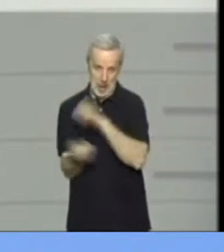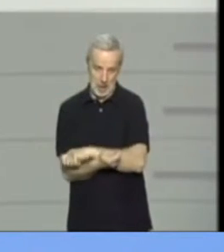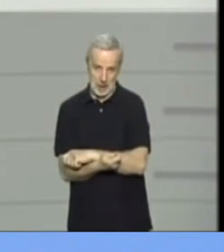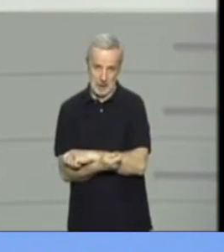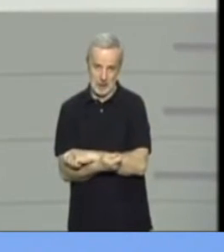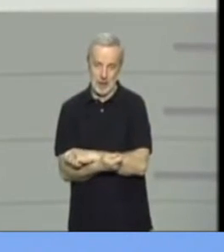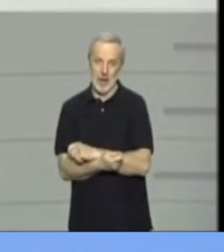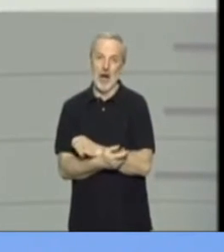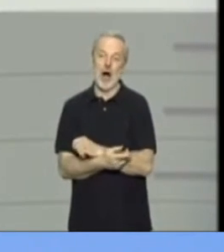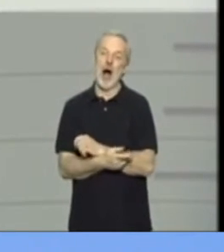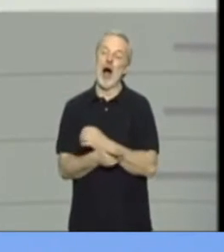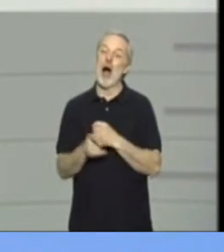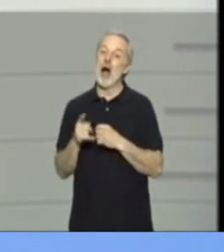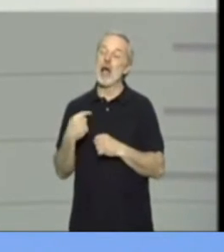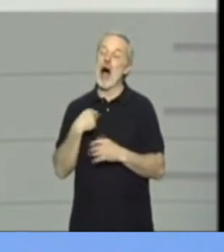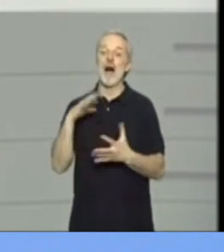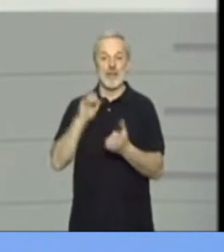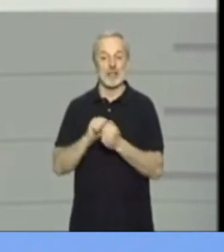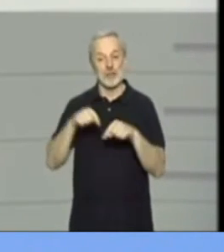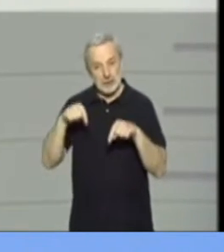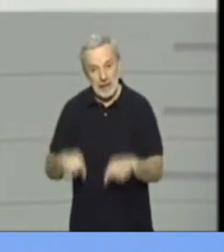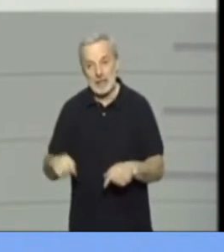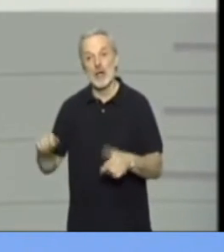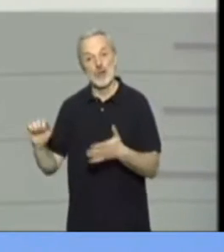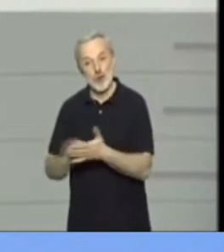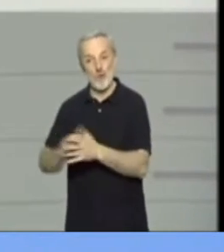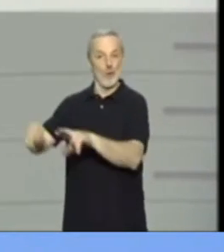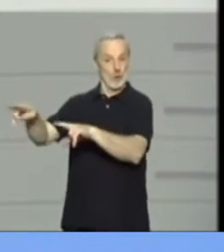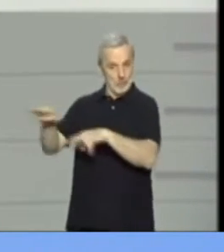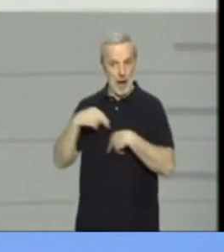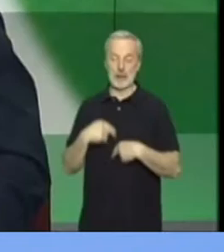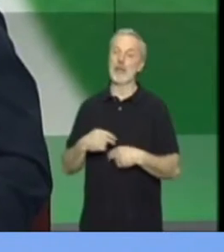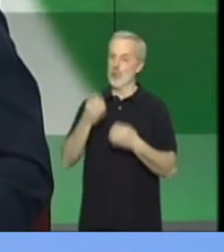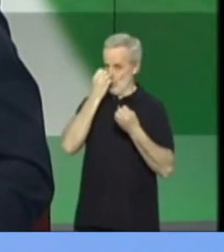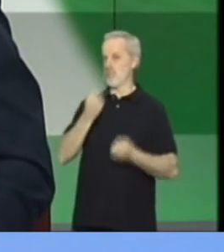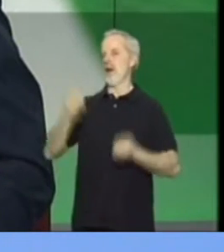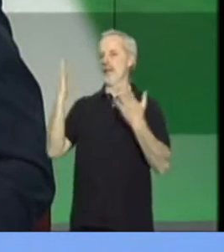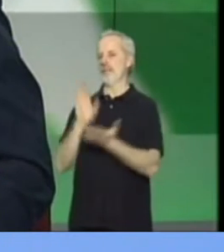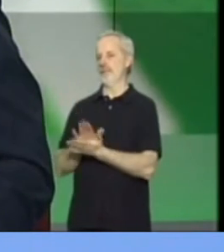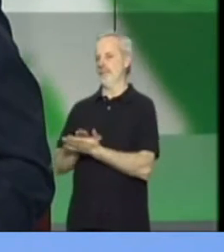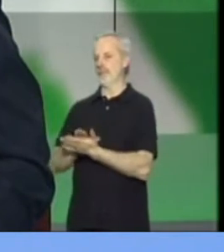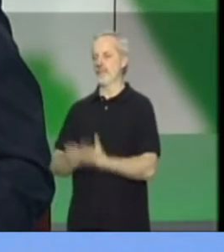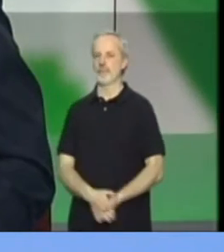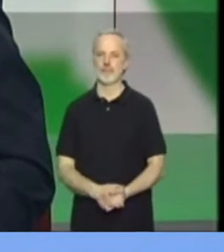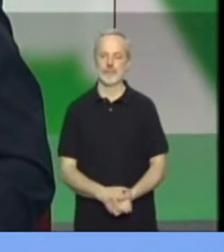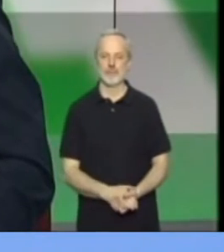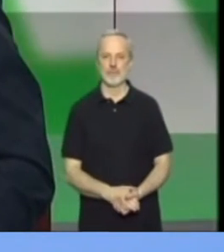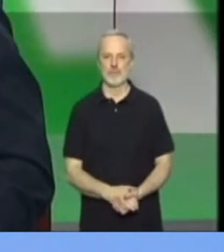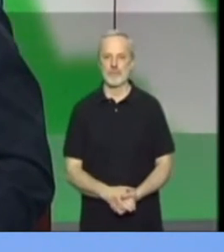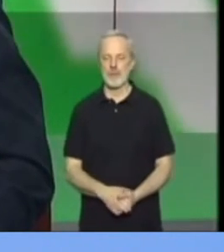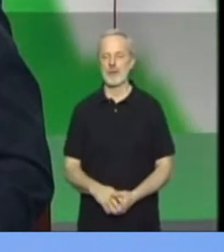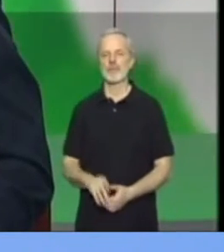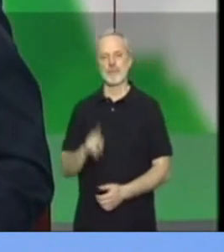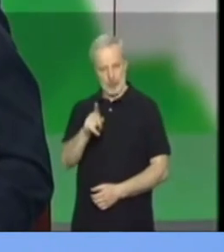a já si myslím, že tohleto znovu nastartování, že je opravdu velký počin. Když už jsme tady